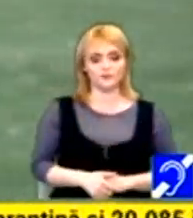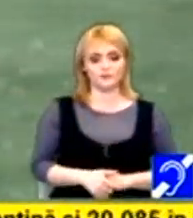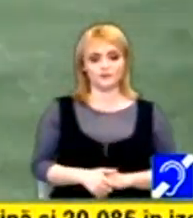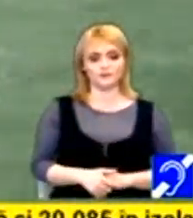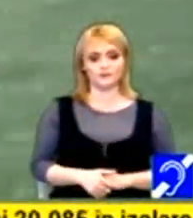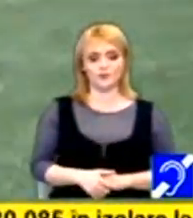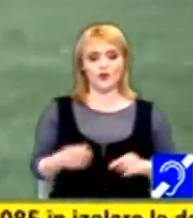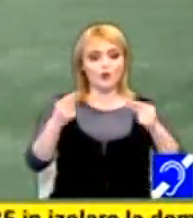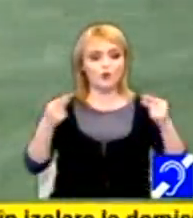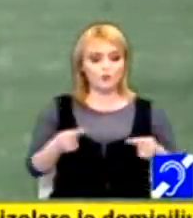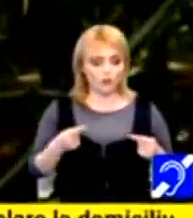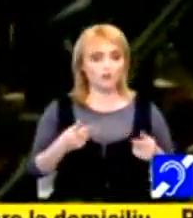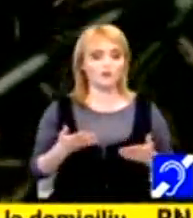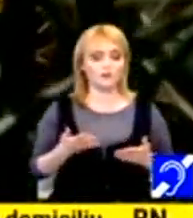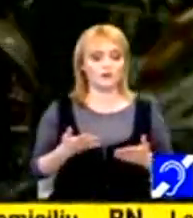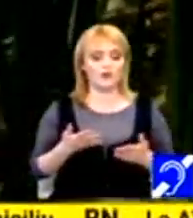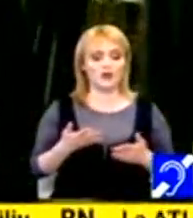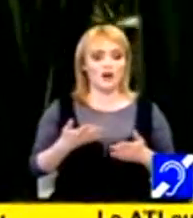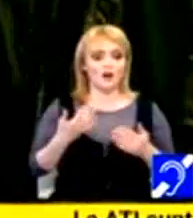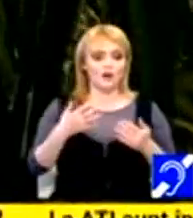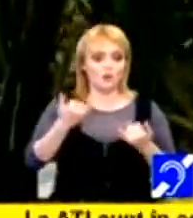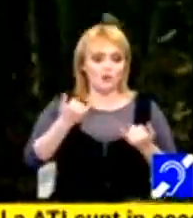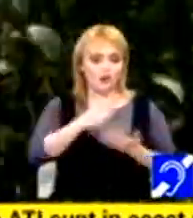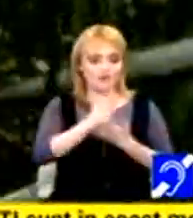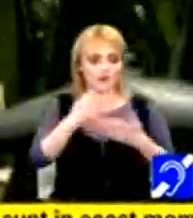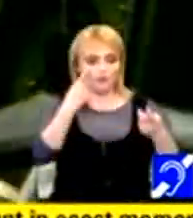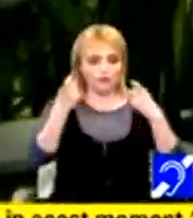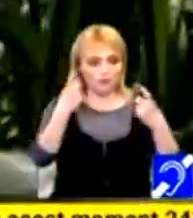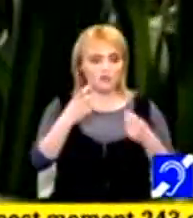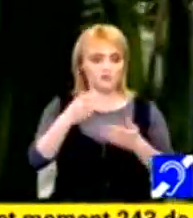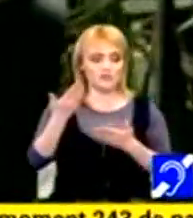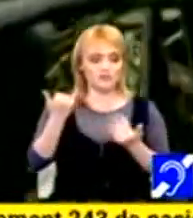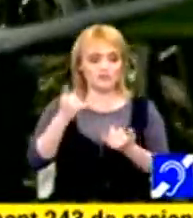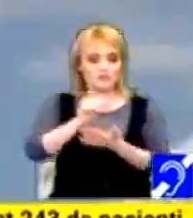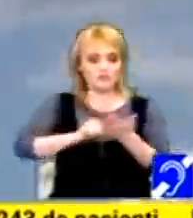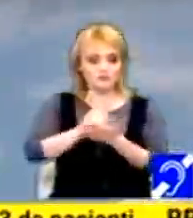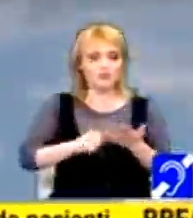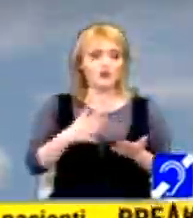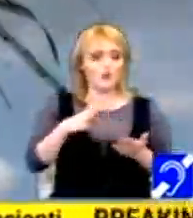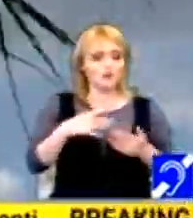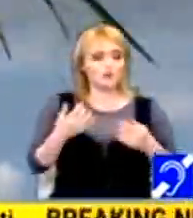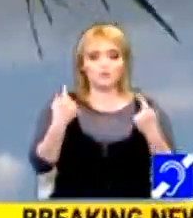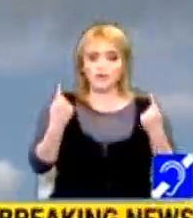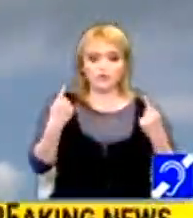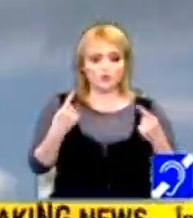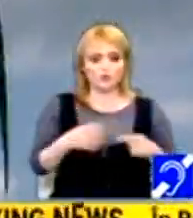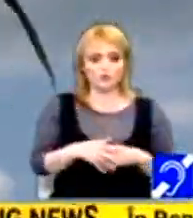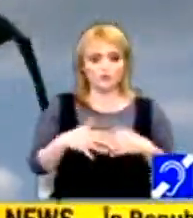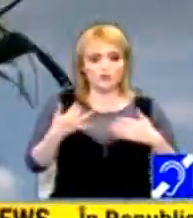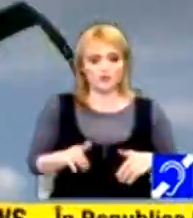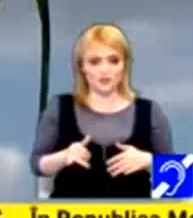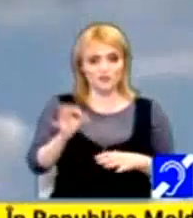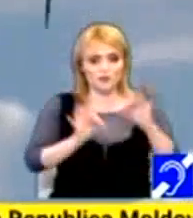alimentare. Conform prognozelor, din cauza secetei, recolta de cereale în zona ar putea fi compromisă în proporție de până la